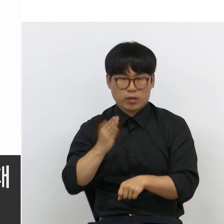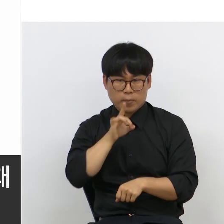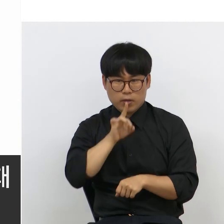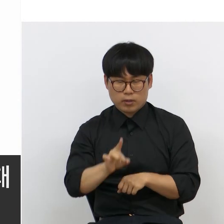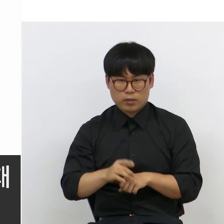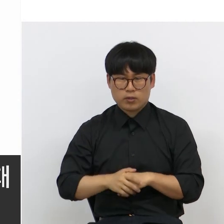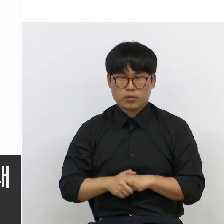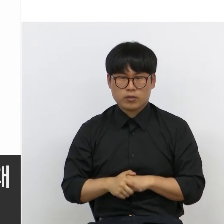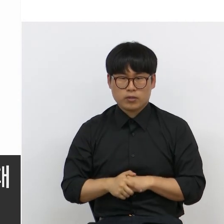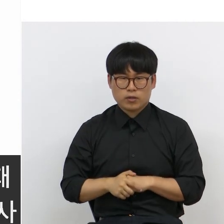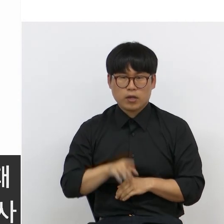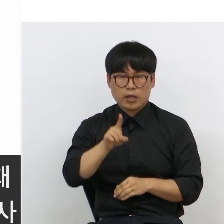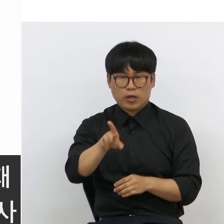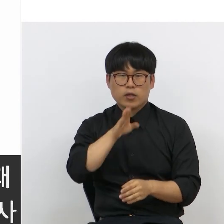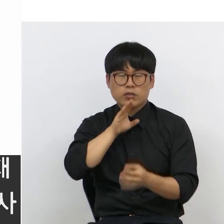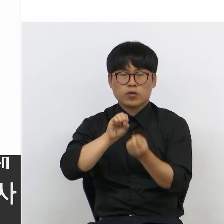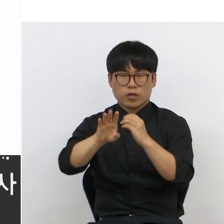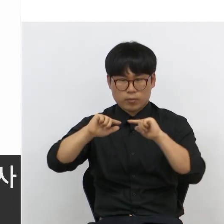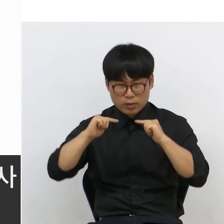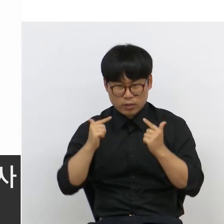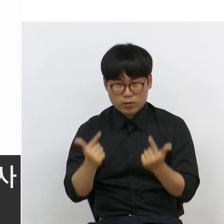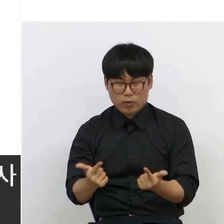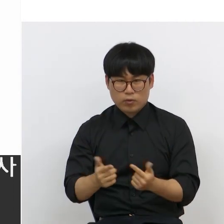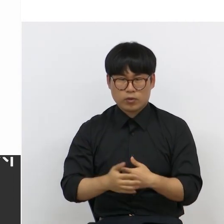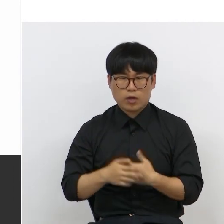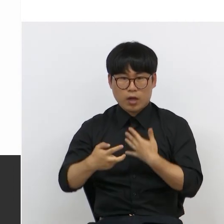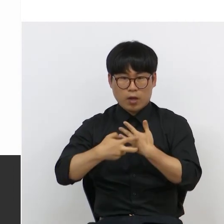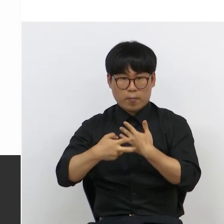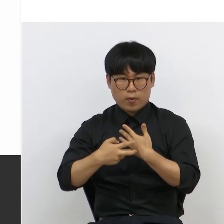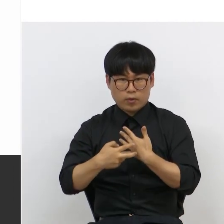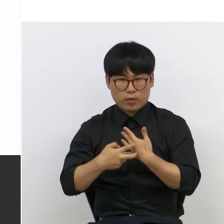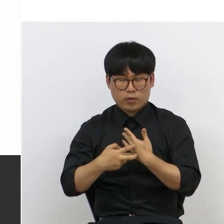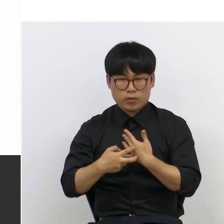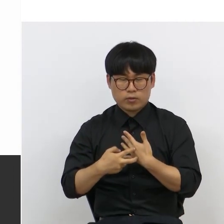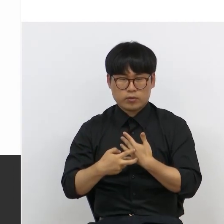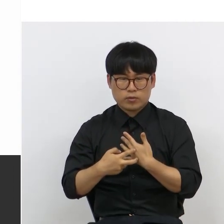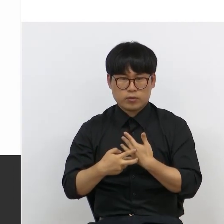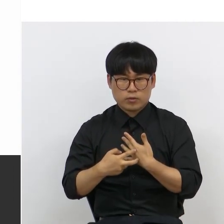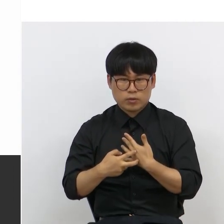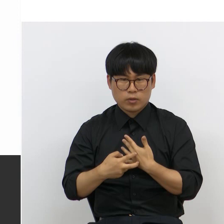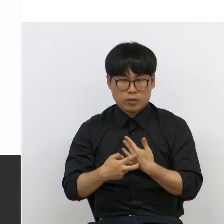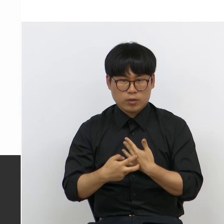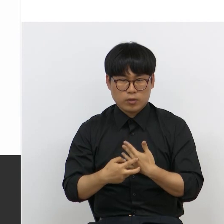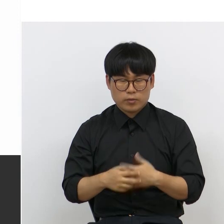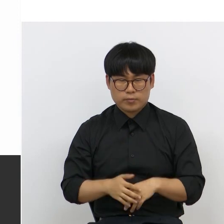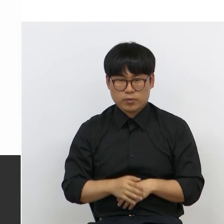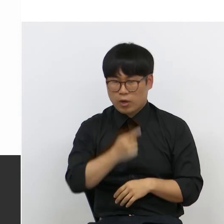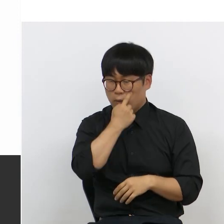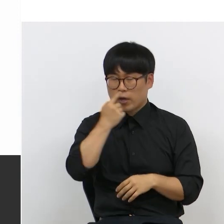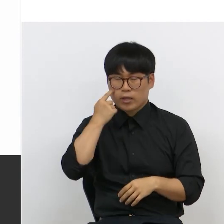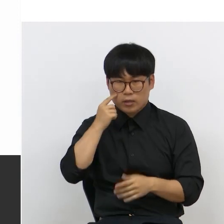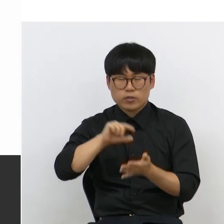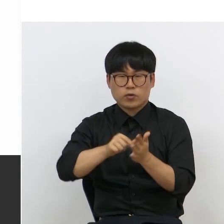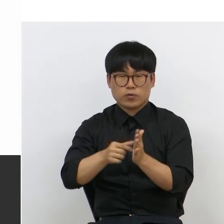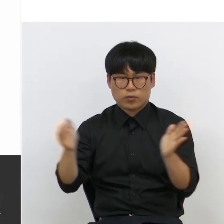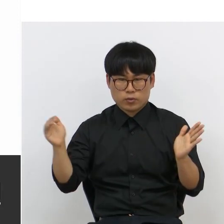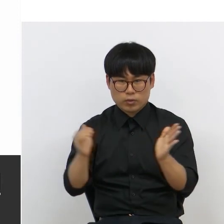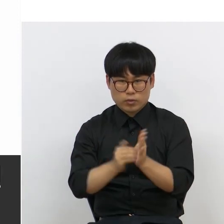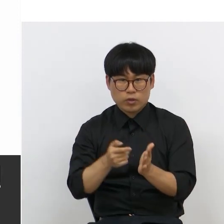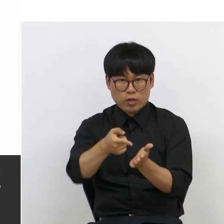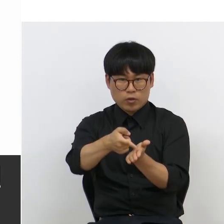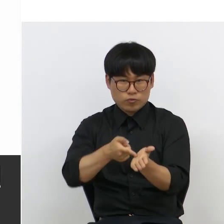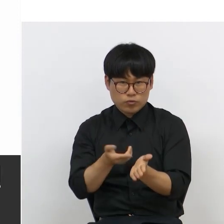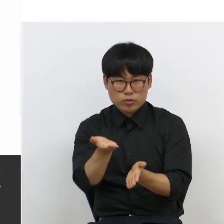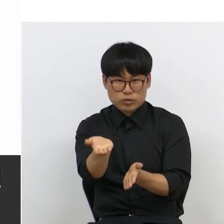있습니다. 이거는 정답은 아니고 의료진들이 참고를 하고 있는 그런 사항들이라서 여러분들이 뭐 수술을 앞으로